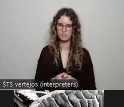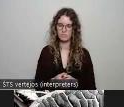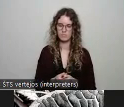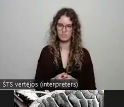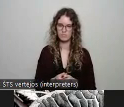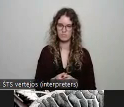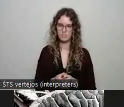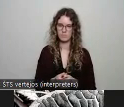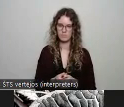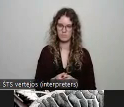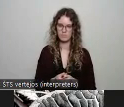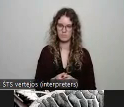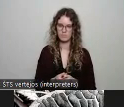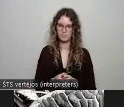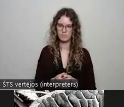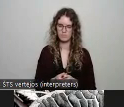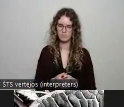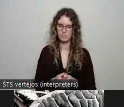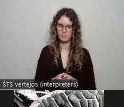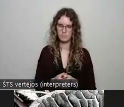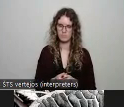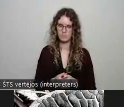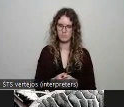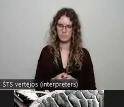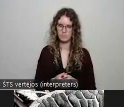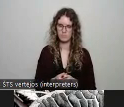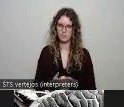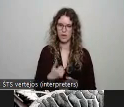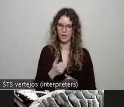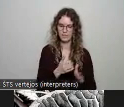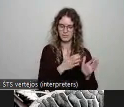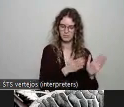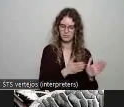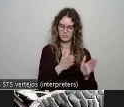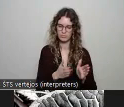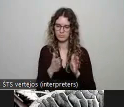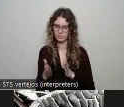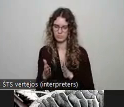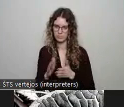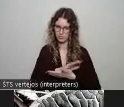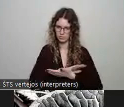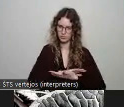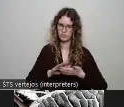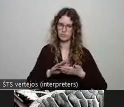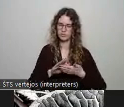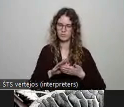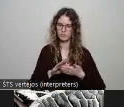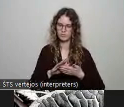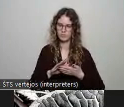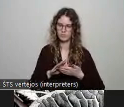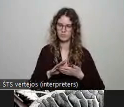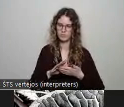Taigi, kad būtų nuosekli ir funkcinė visos mokyklos kryptis, išaiškindami